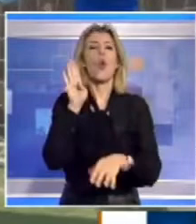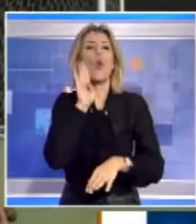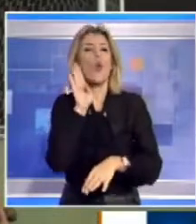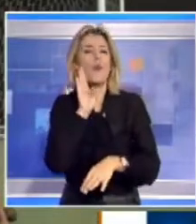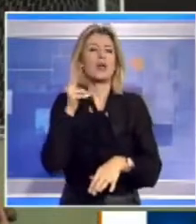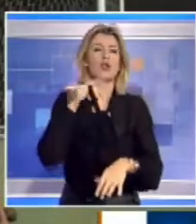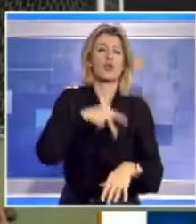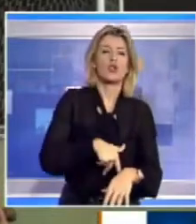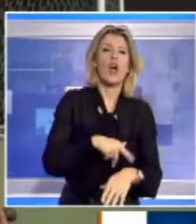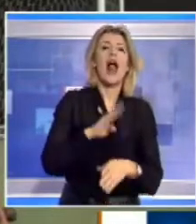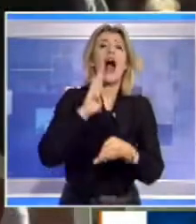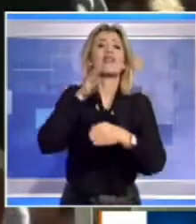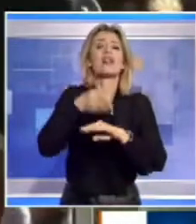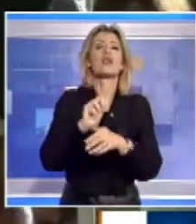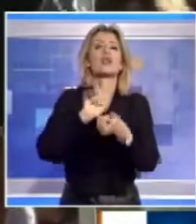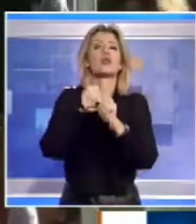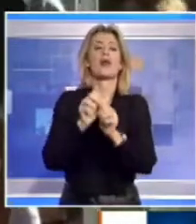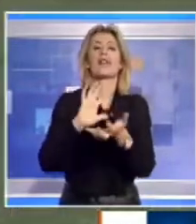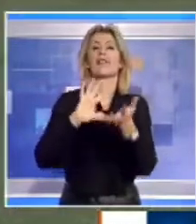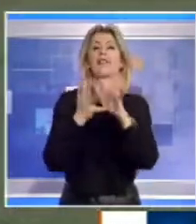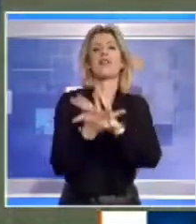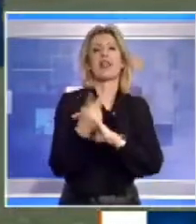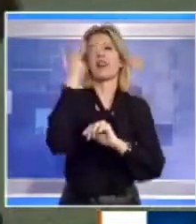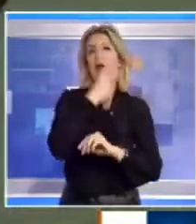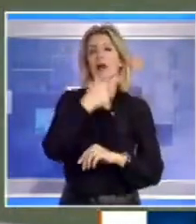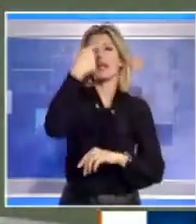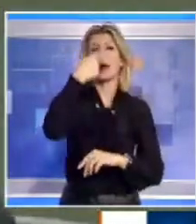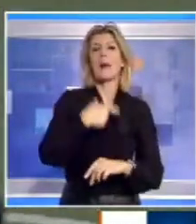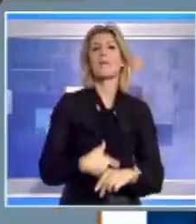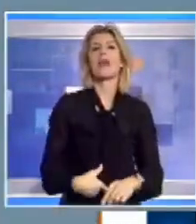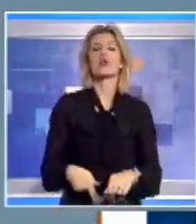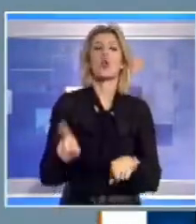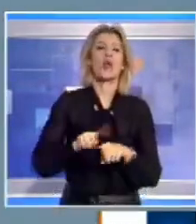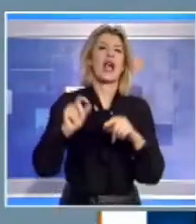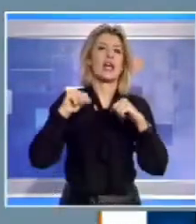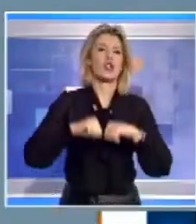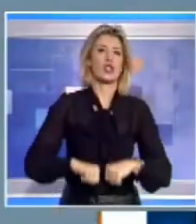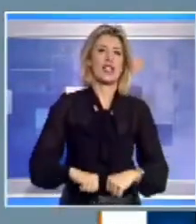umana e sociale. Attraverso lo sport si diventa pienamente persone, prima che cittadini.